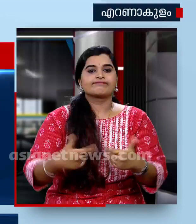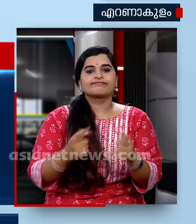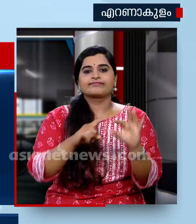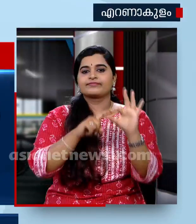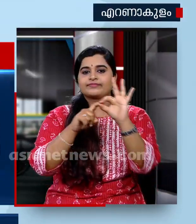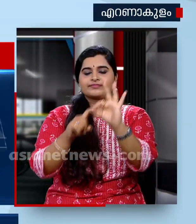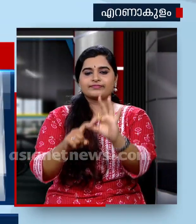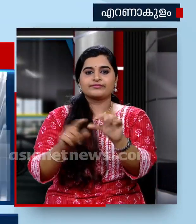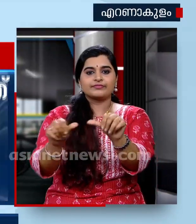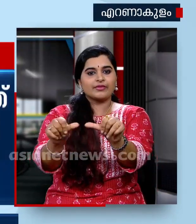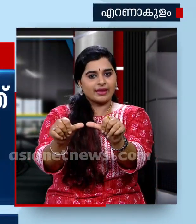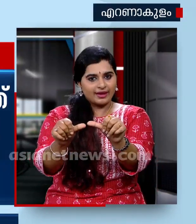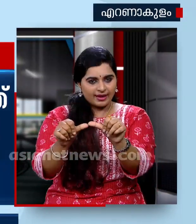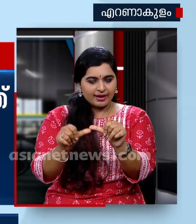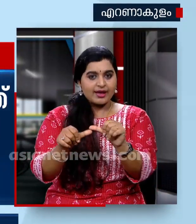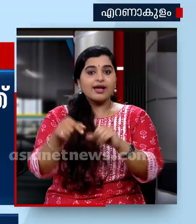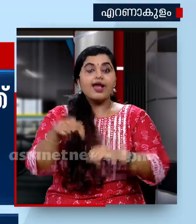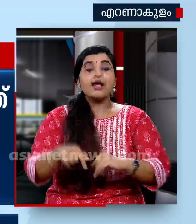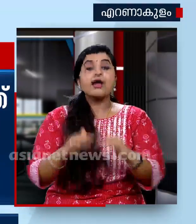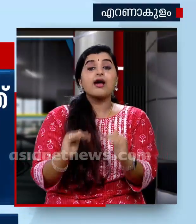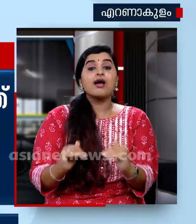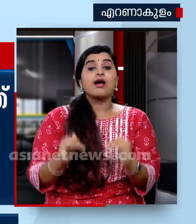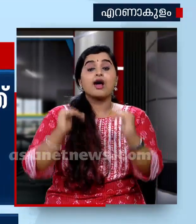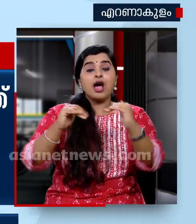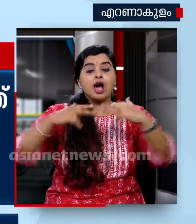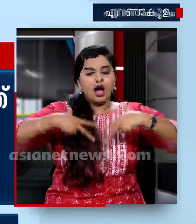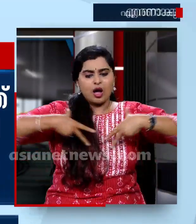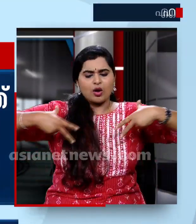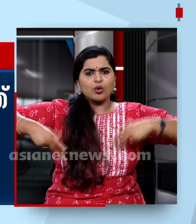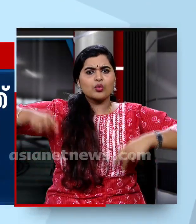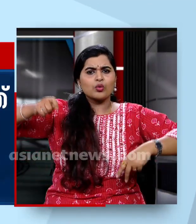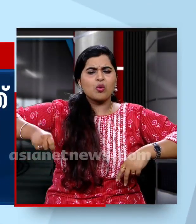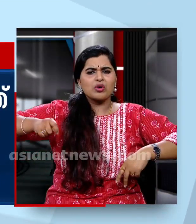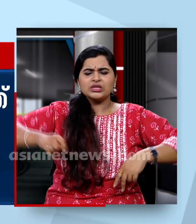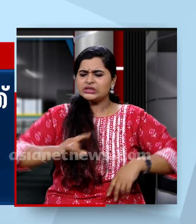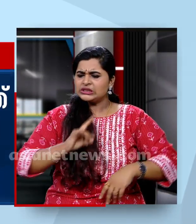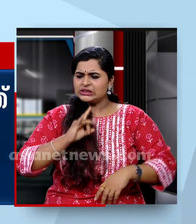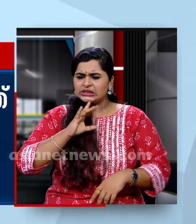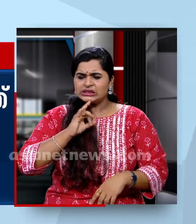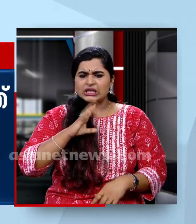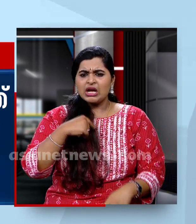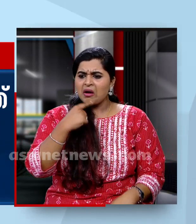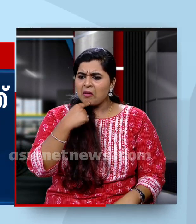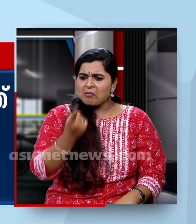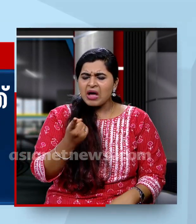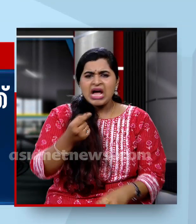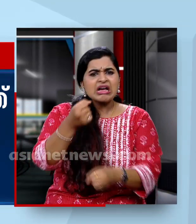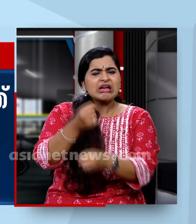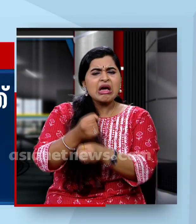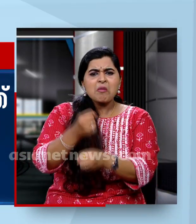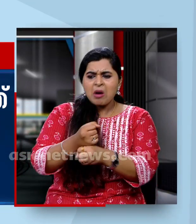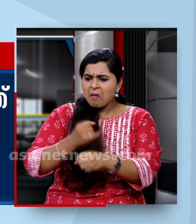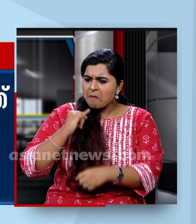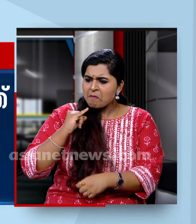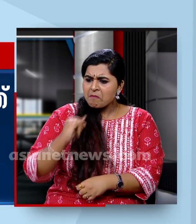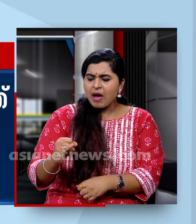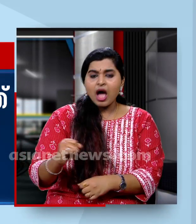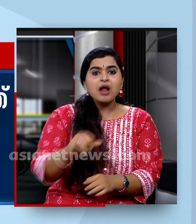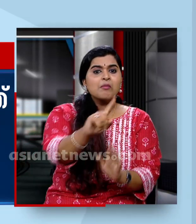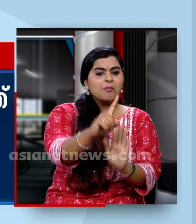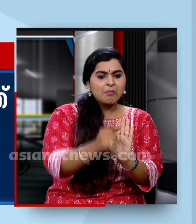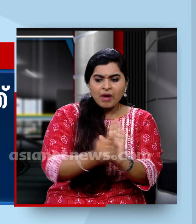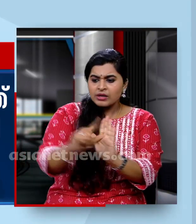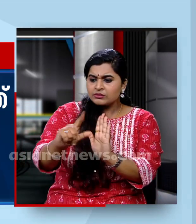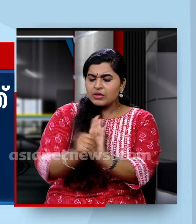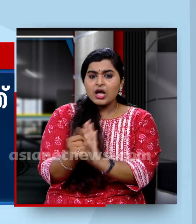അനുമി, ഹൈക്കോടതി ഈ രൂക്ഷമായ ഭാഷയിൽ തന്നെയാണ് സർക്കാർ ഇക്കാര്യത്തിൽ കാണിക്കുന്ന ആ ഒരു നിസ്സംഗതയെ വിമർശിക്കുന്നത്. ശമ്പള വിതരണത്തിന്റെ കാര്യം